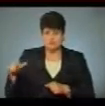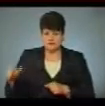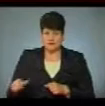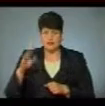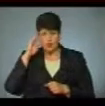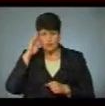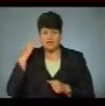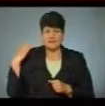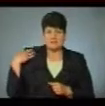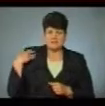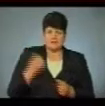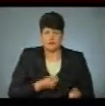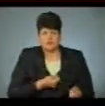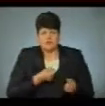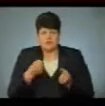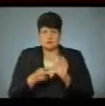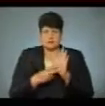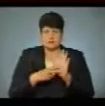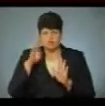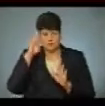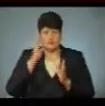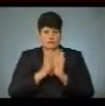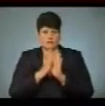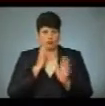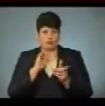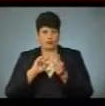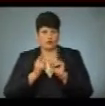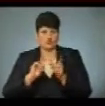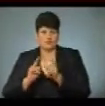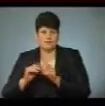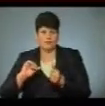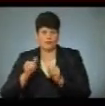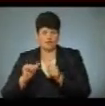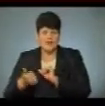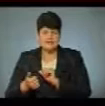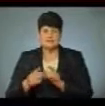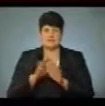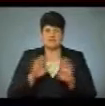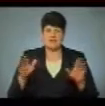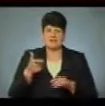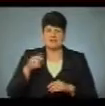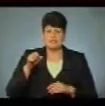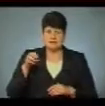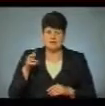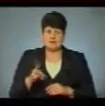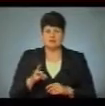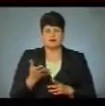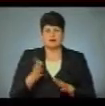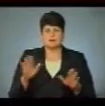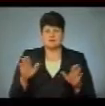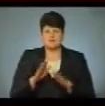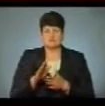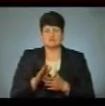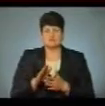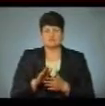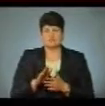на спинах несли 7 чоловіків по черзі. Під час мандрівки співали гімн проекту «Мрія на всіх» – пісню «Далі» тернопільського